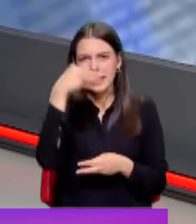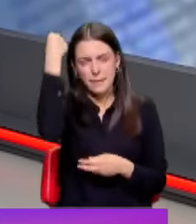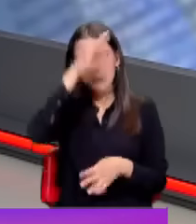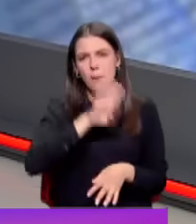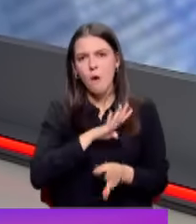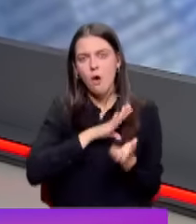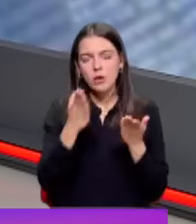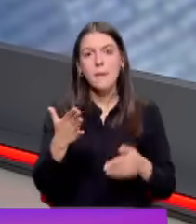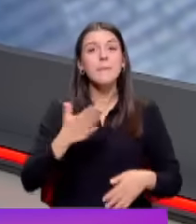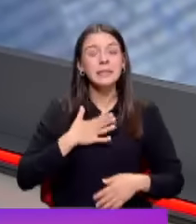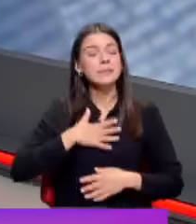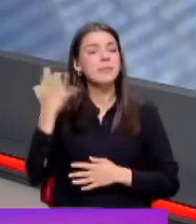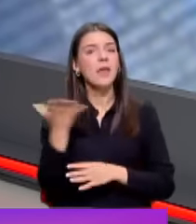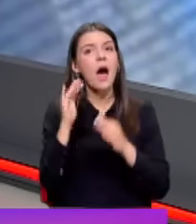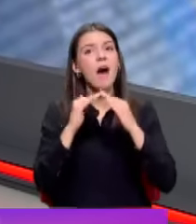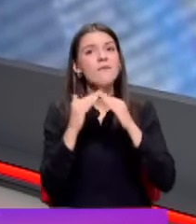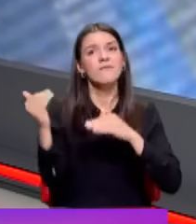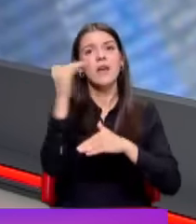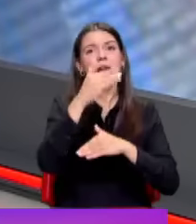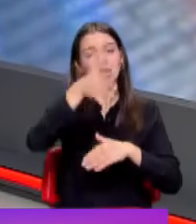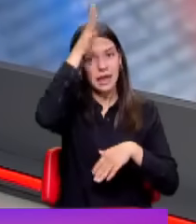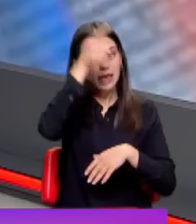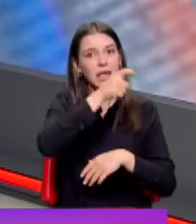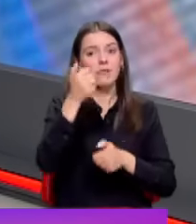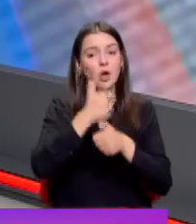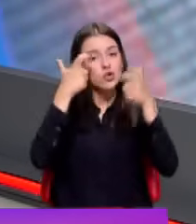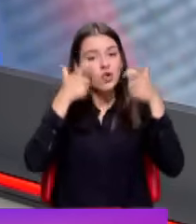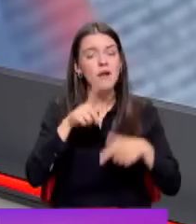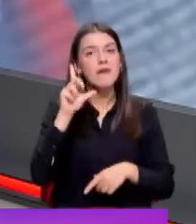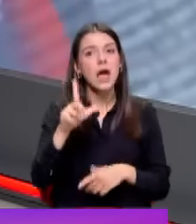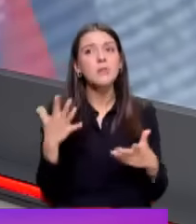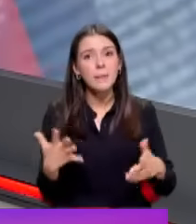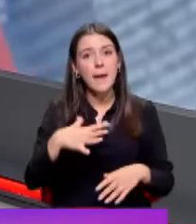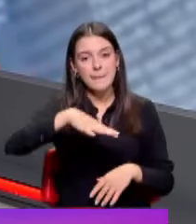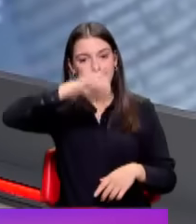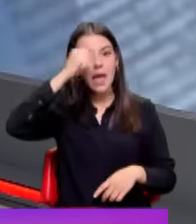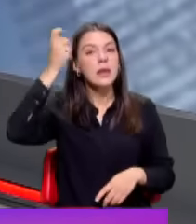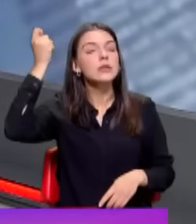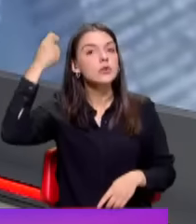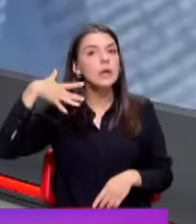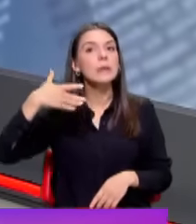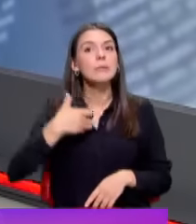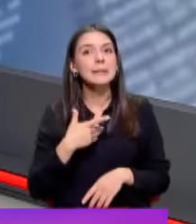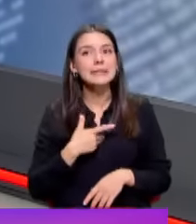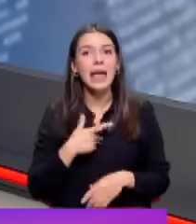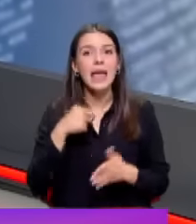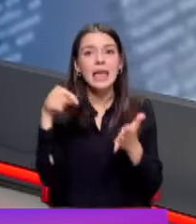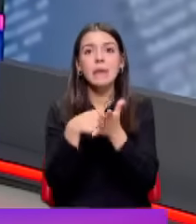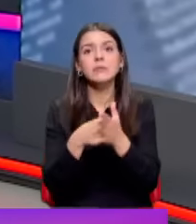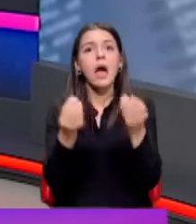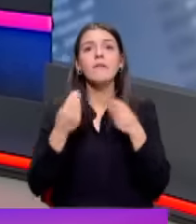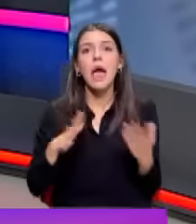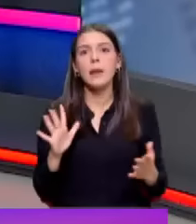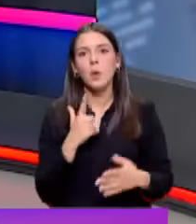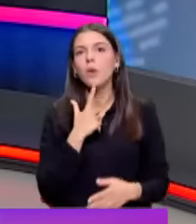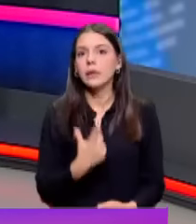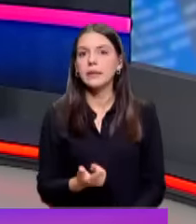İmamoğlu, "Bizim daha fazla itfaiye erine ihtiyacımız var ama merkezi yönetim bize gereken imzayı vermiyor."